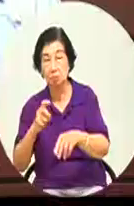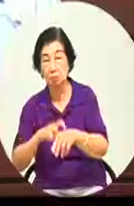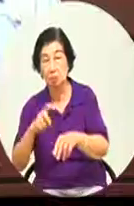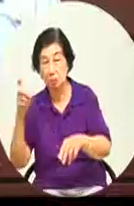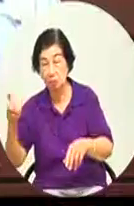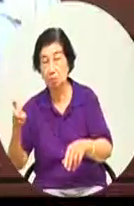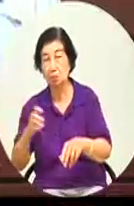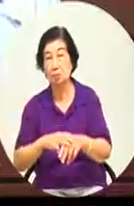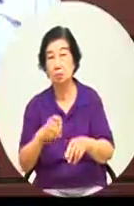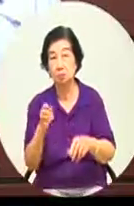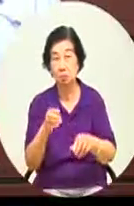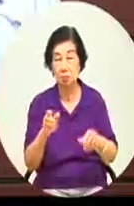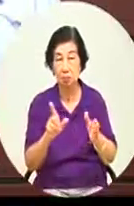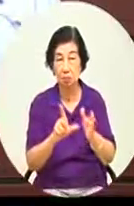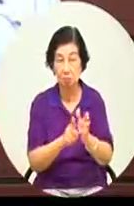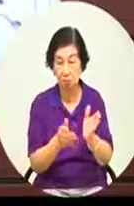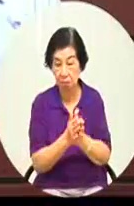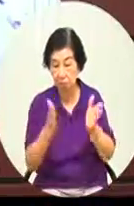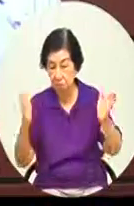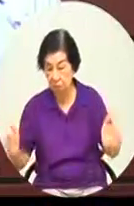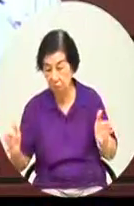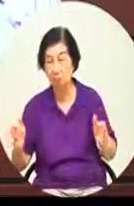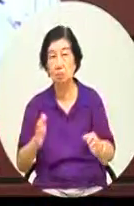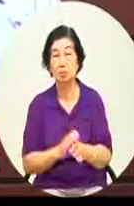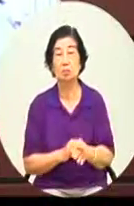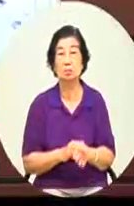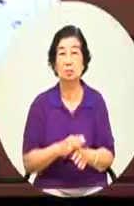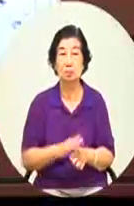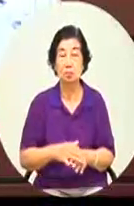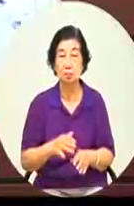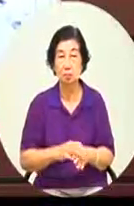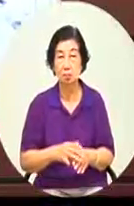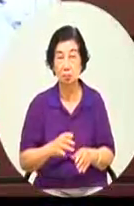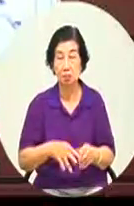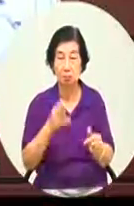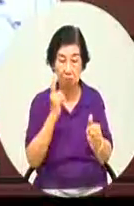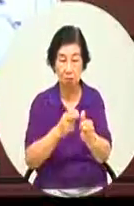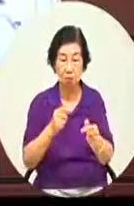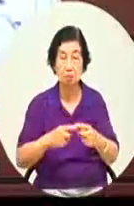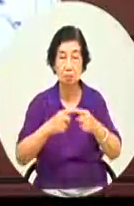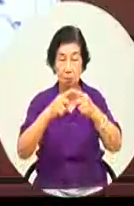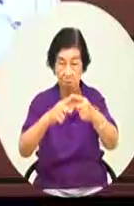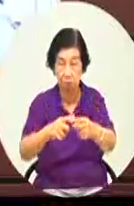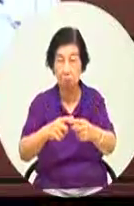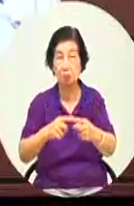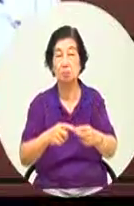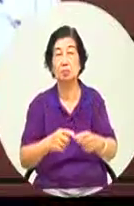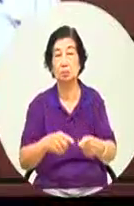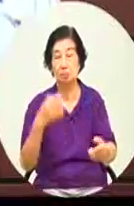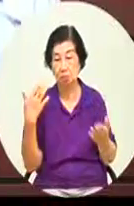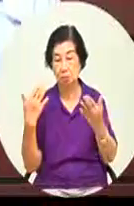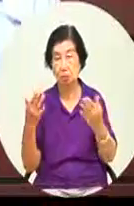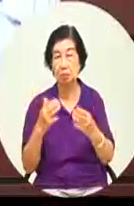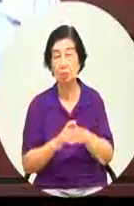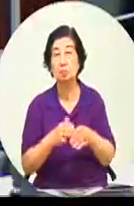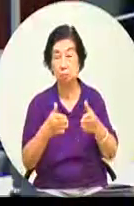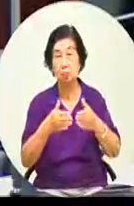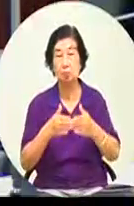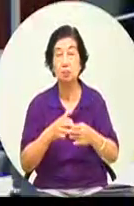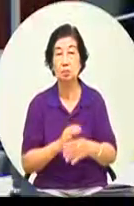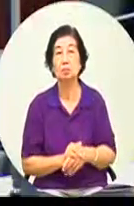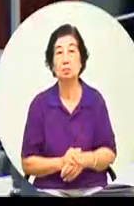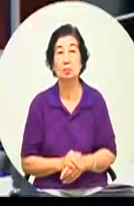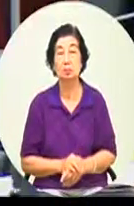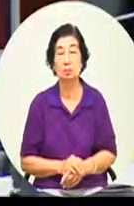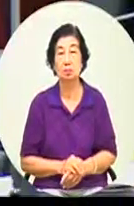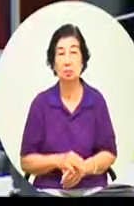科加港都客运实际上去了解一下那个需求如果必要我们就会来考虑。 好会后再把